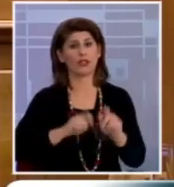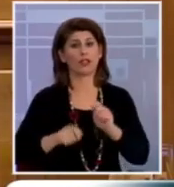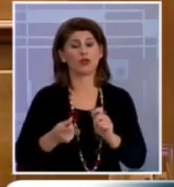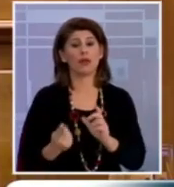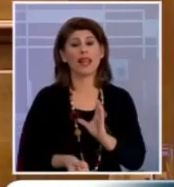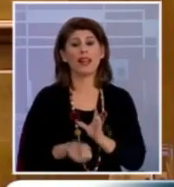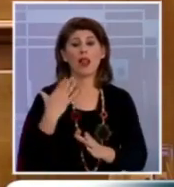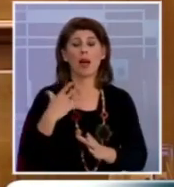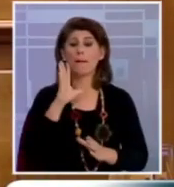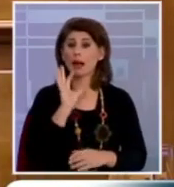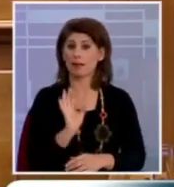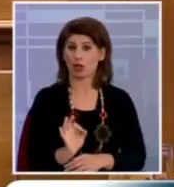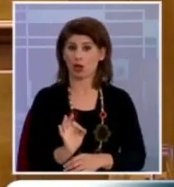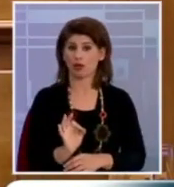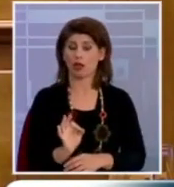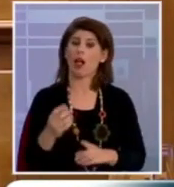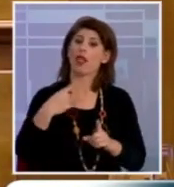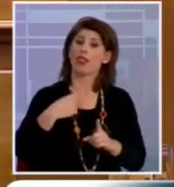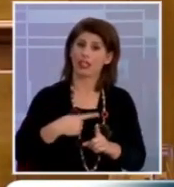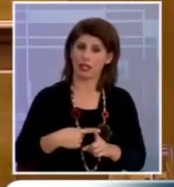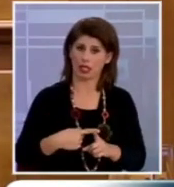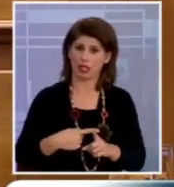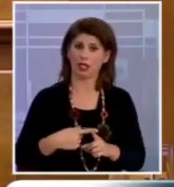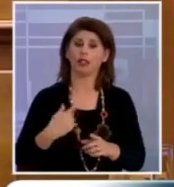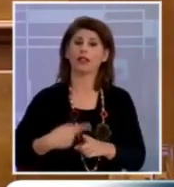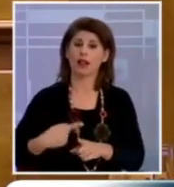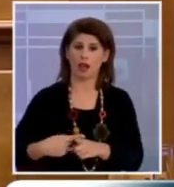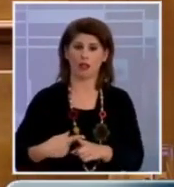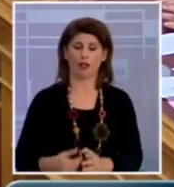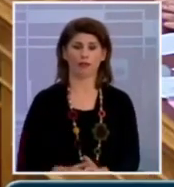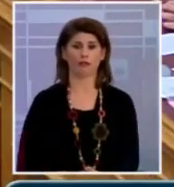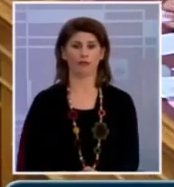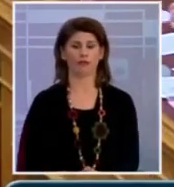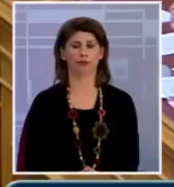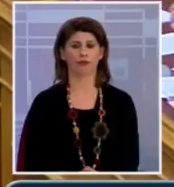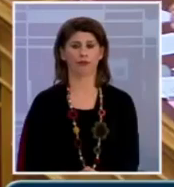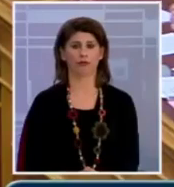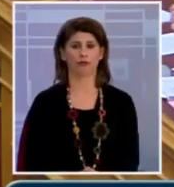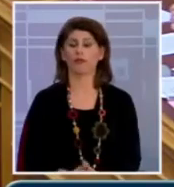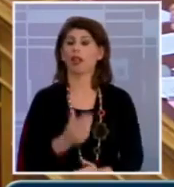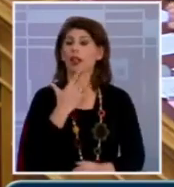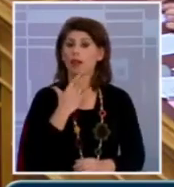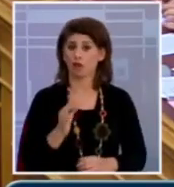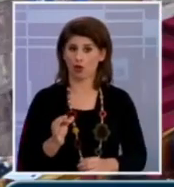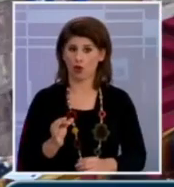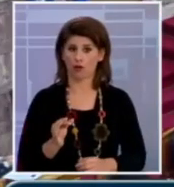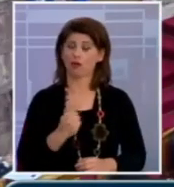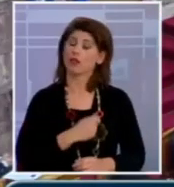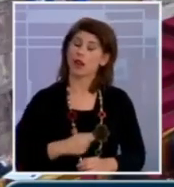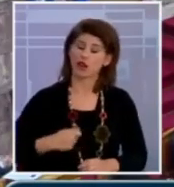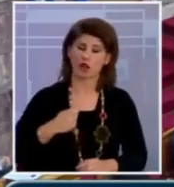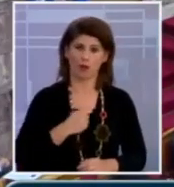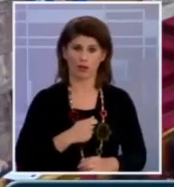νέα πραγματικότητα θετική για τη χώρα μας. Γι' αυτό